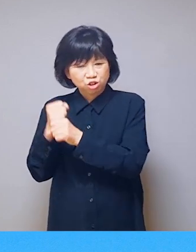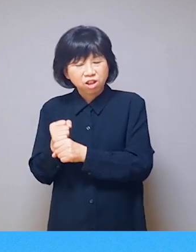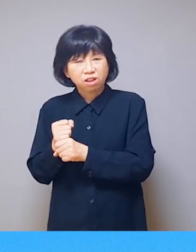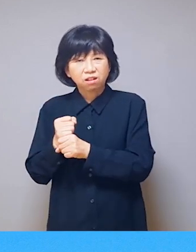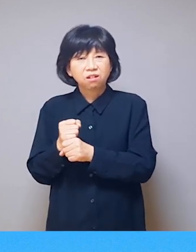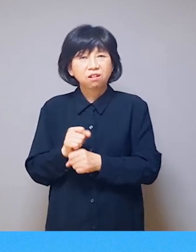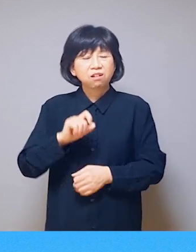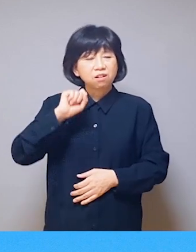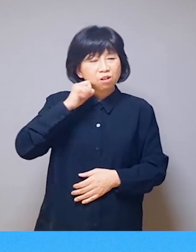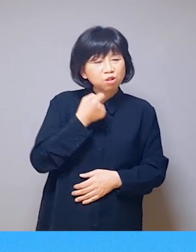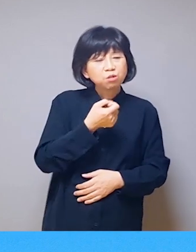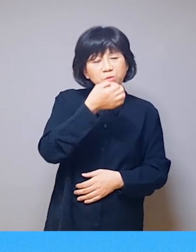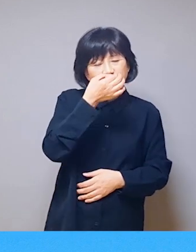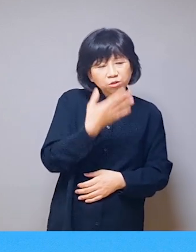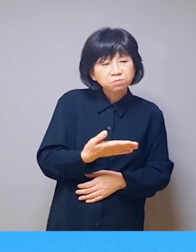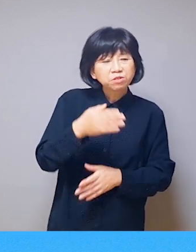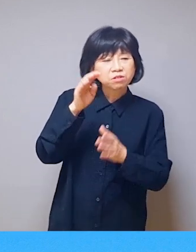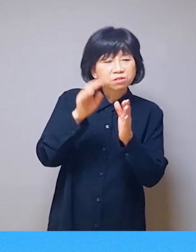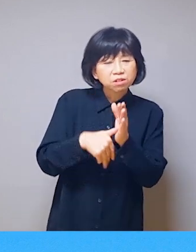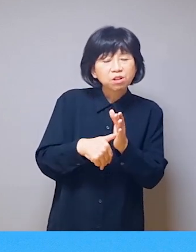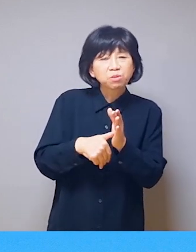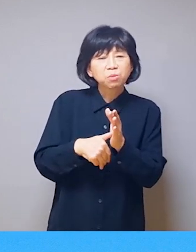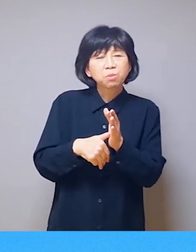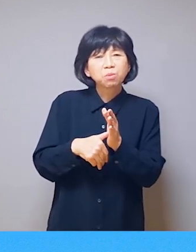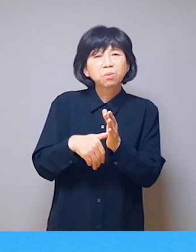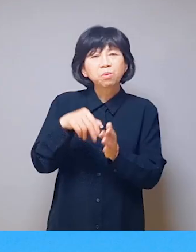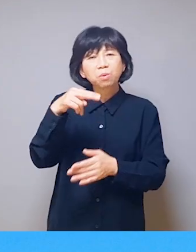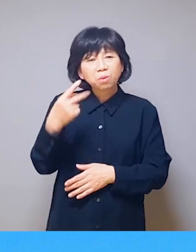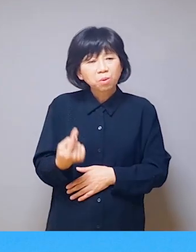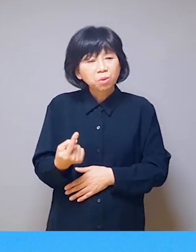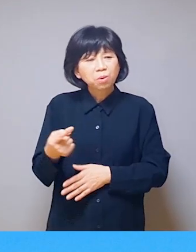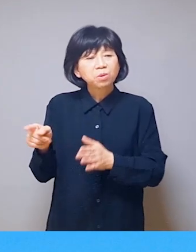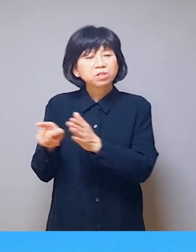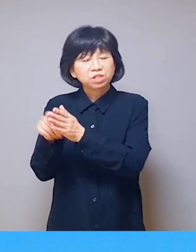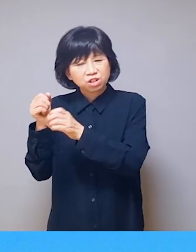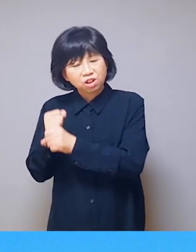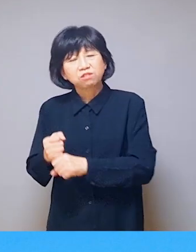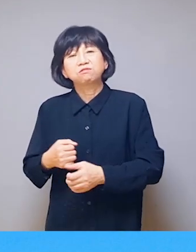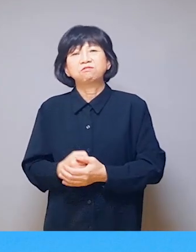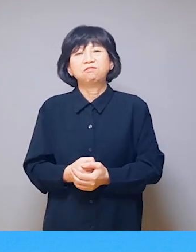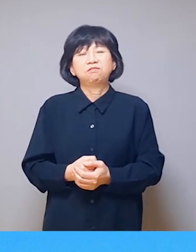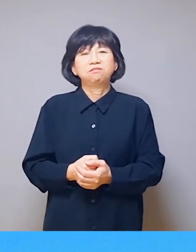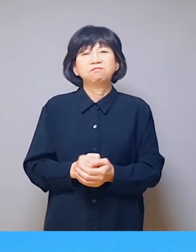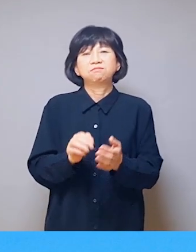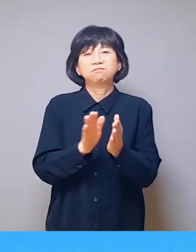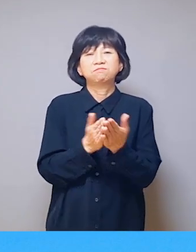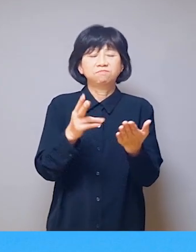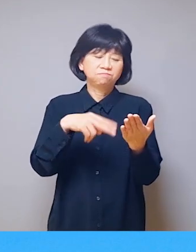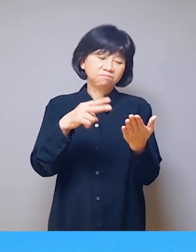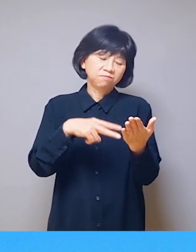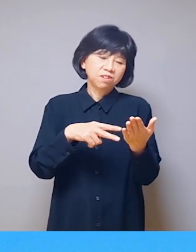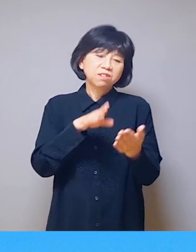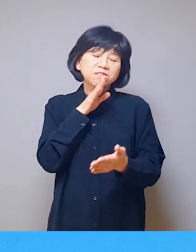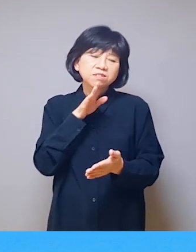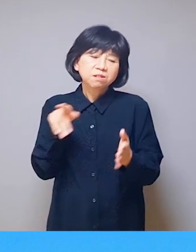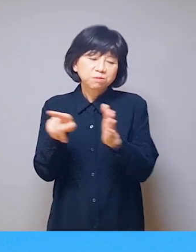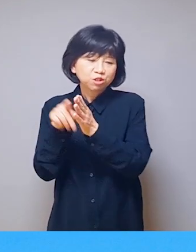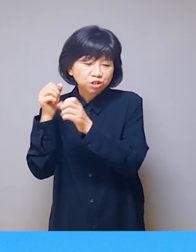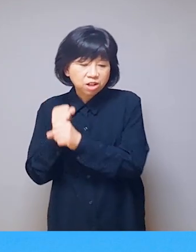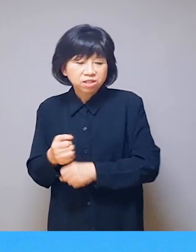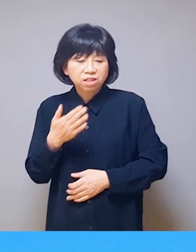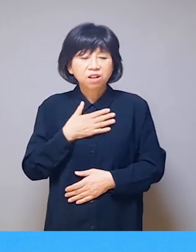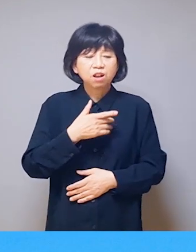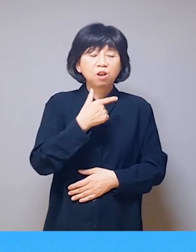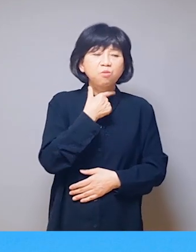신뢰해야 될 줄 믿습니다. 1월의 추천도서 한번 꼭 읽어보세요. 진정한 신뢰는 내가 원하는 대로